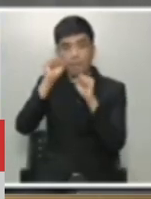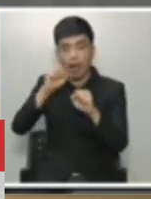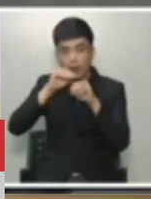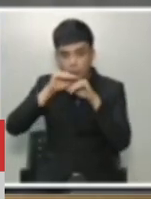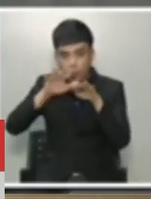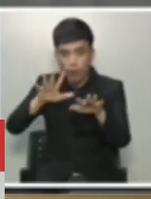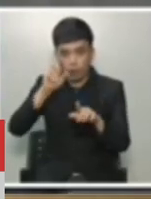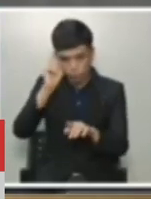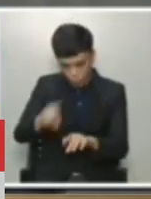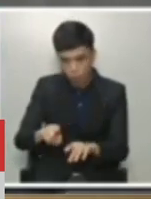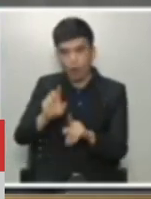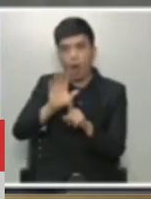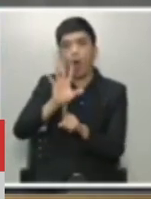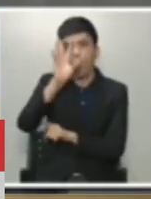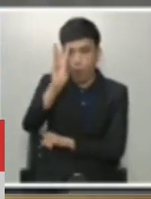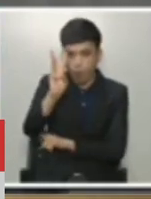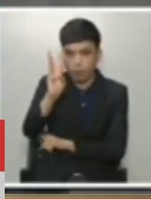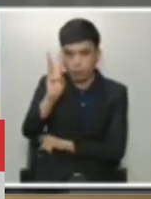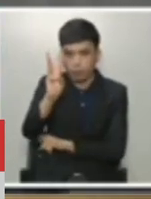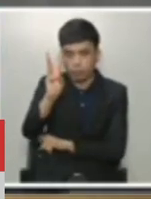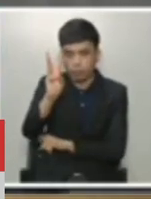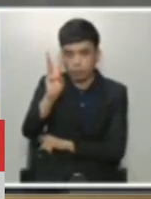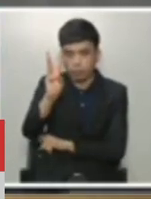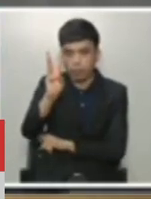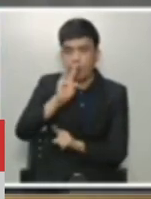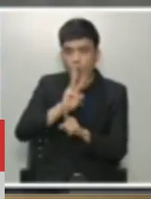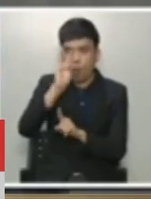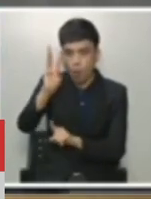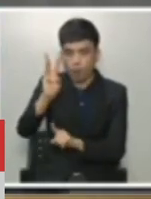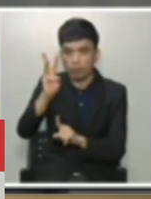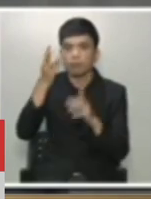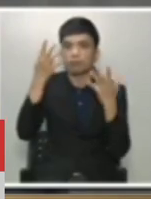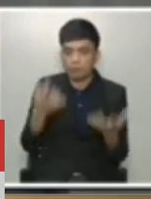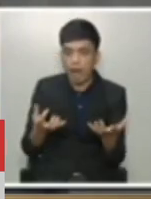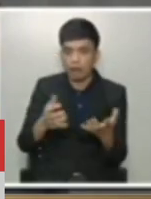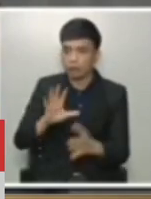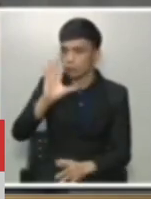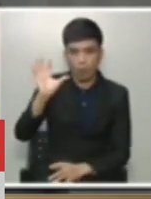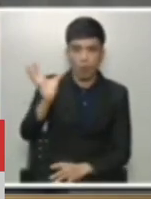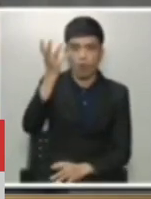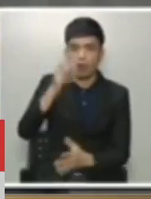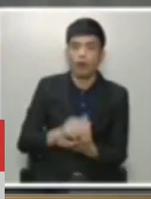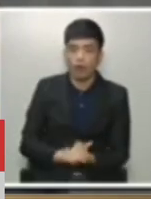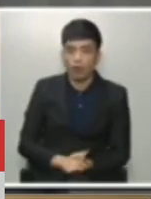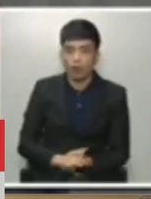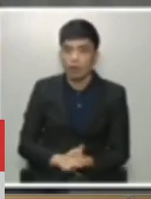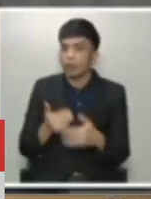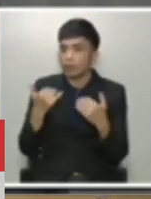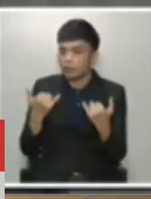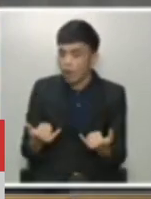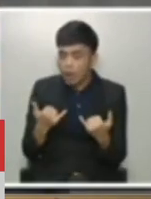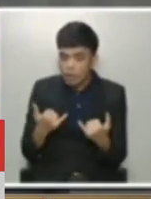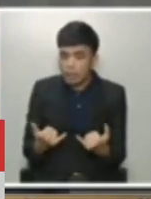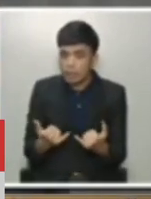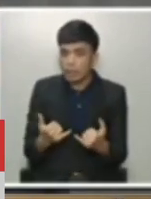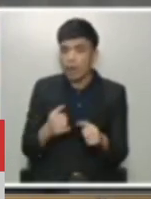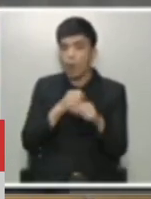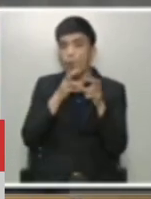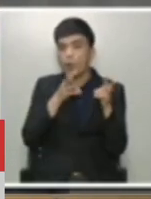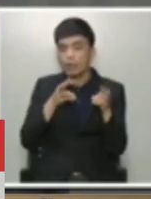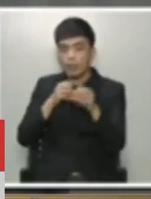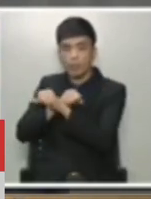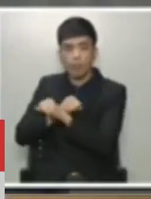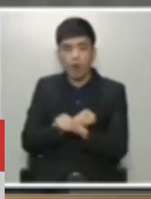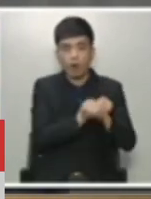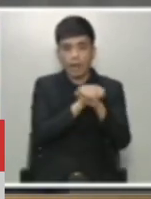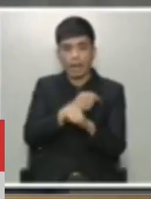หรือทั่วโลกตรงนี้เองเป็นสิ่งที่ผมกราบเรียนท่านประธานว่ามาตรการของเรายังไม่พอเพียงทีนี้